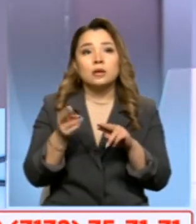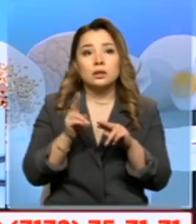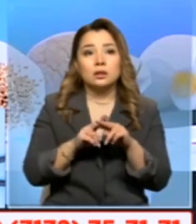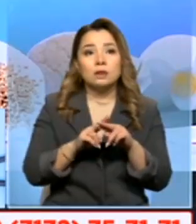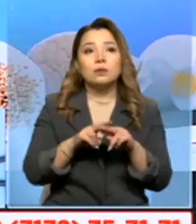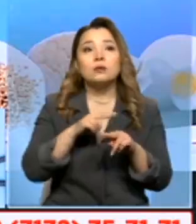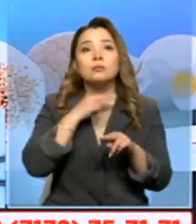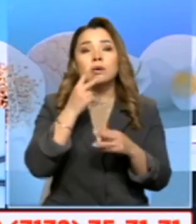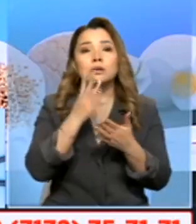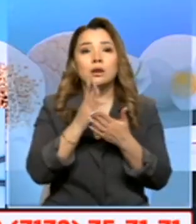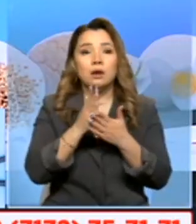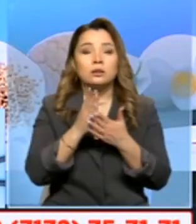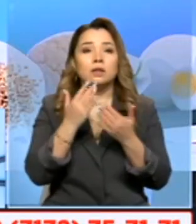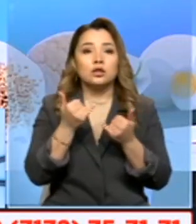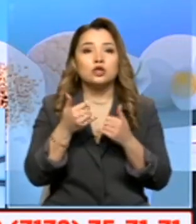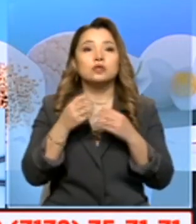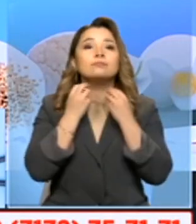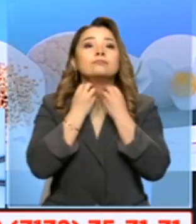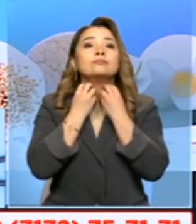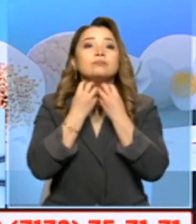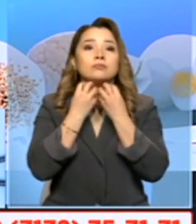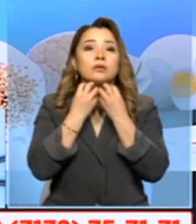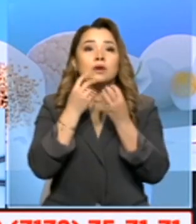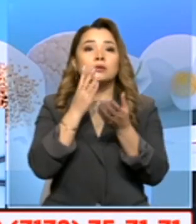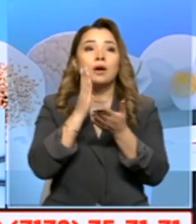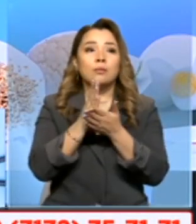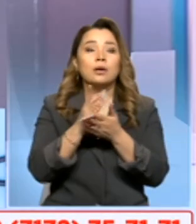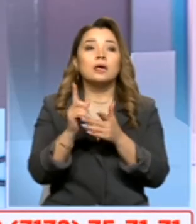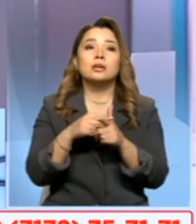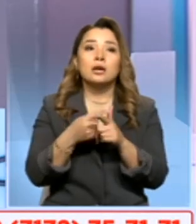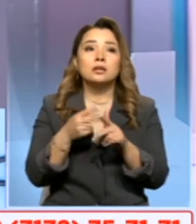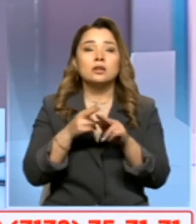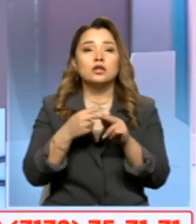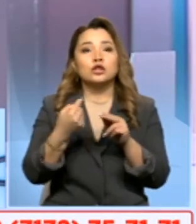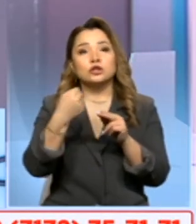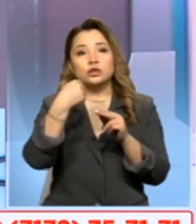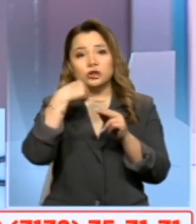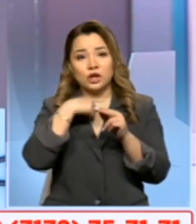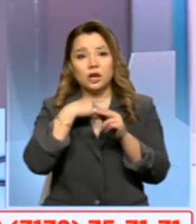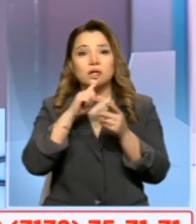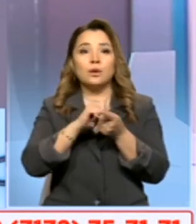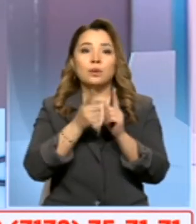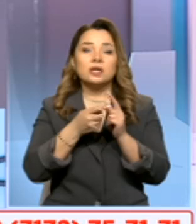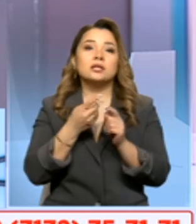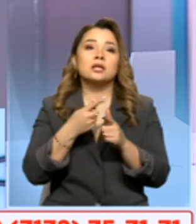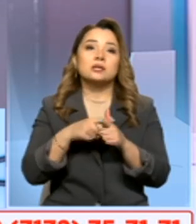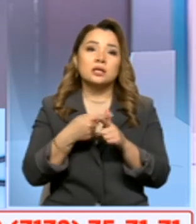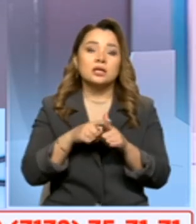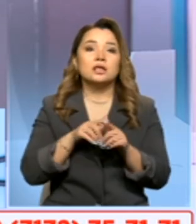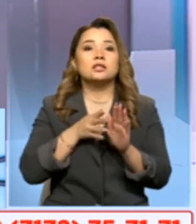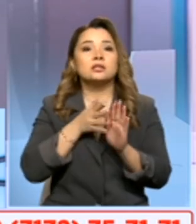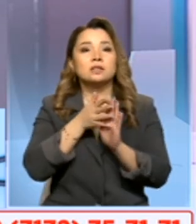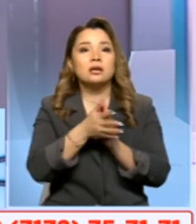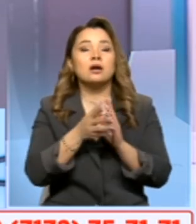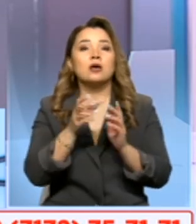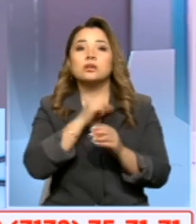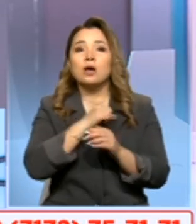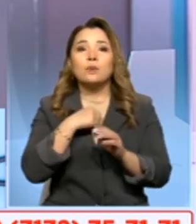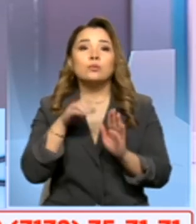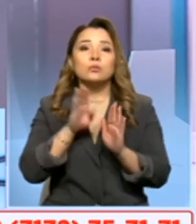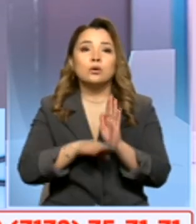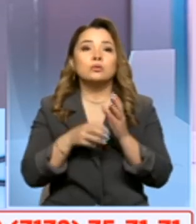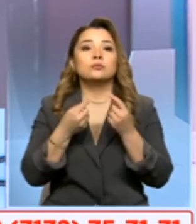кезде байқасаңыздар сыртқа да шығып тұрады. Немесе сыртқа өседі, немесе ішке өседі. Ең жаманы ішке өскені. Ол